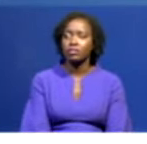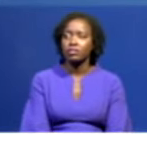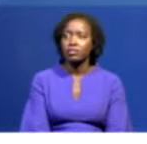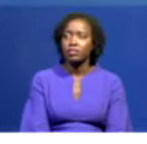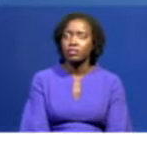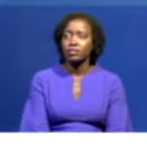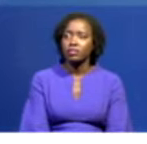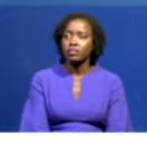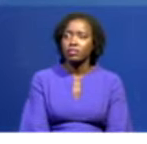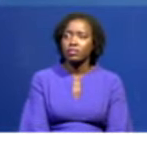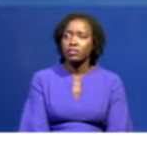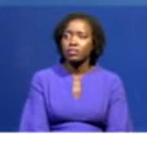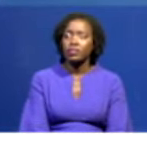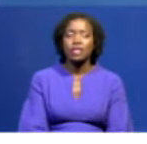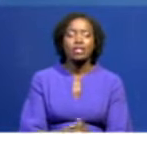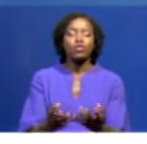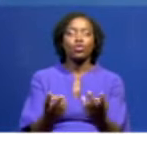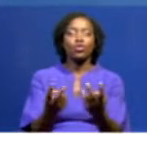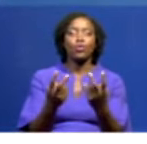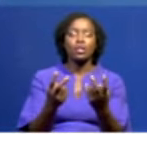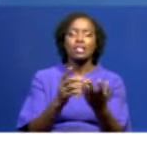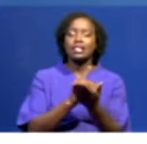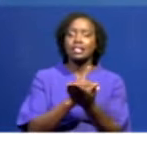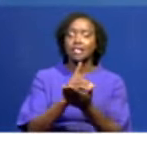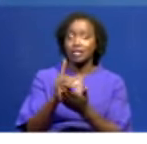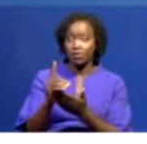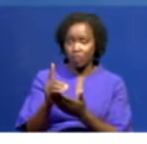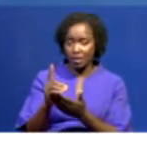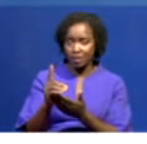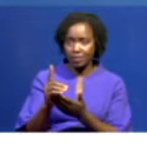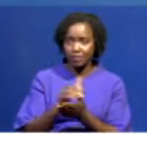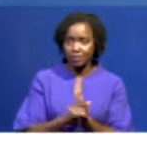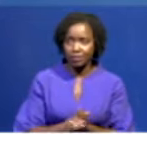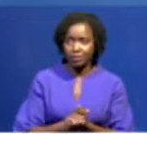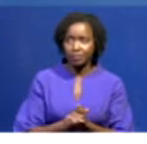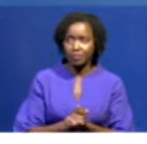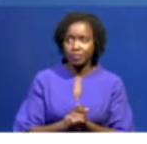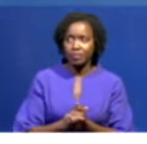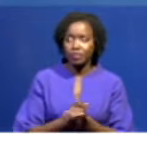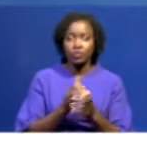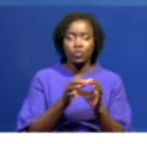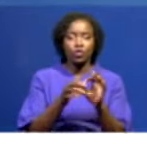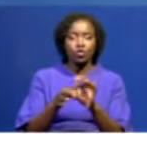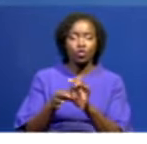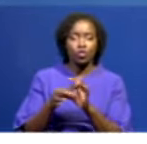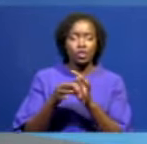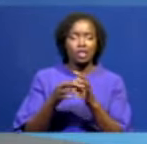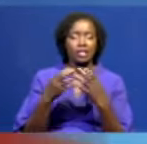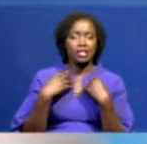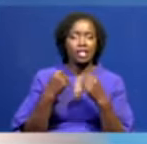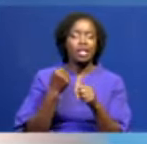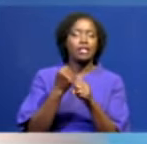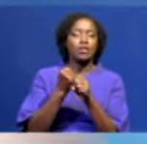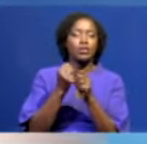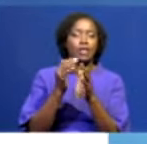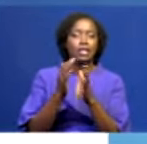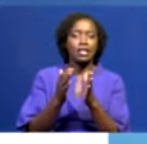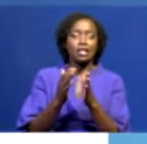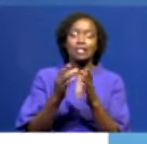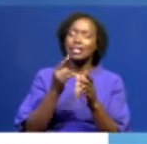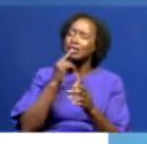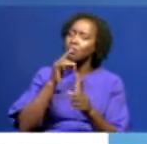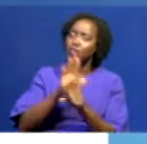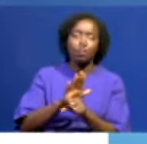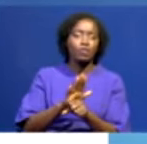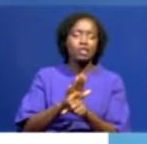Karibu tena mtazamaji, unaendelea kutazama darubini ya Channel 1. Muungano wa wahudumu wa afya umekariri kuwa